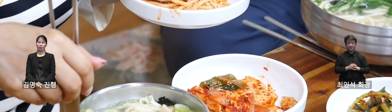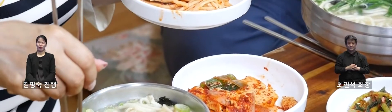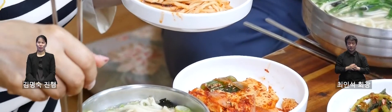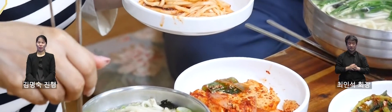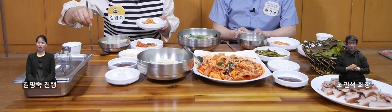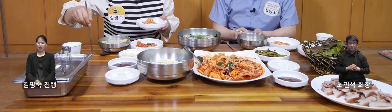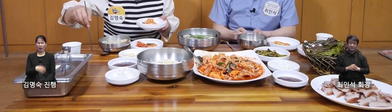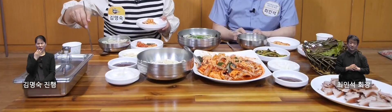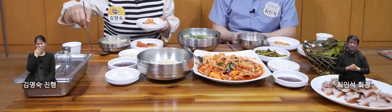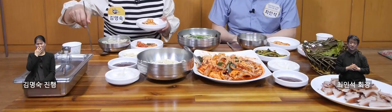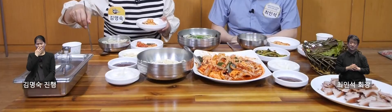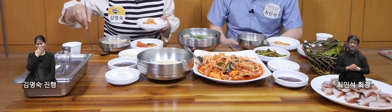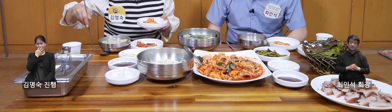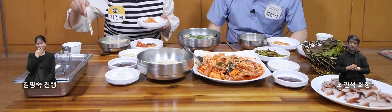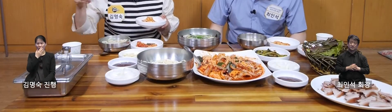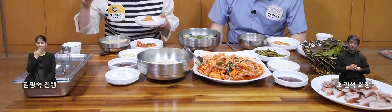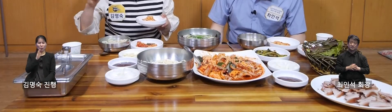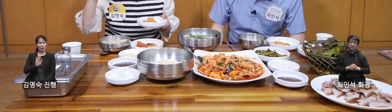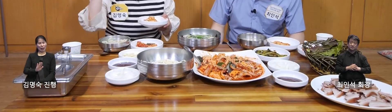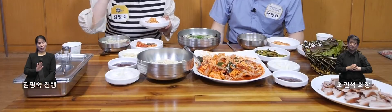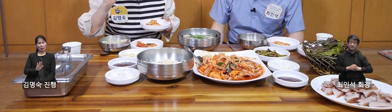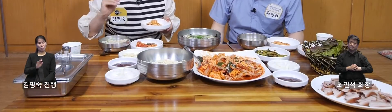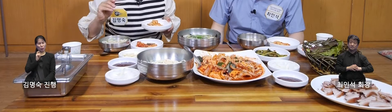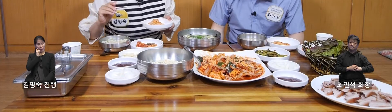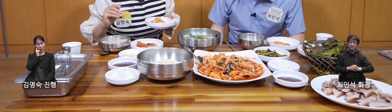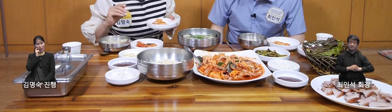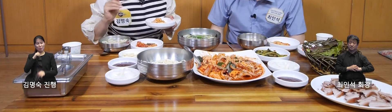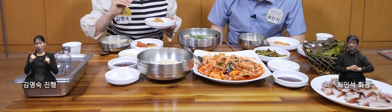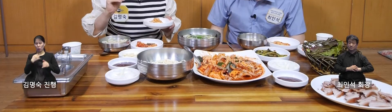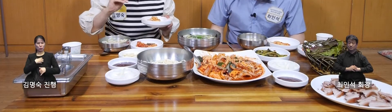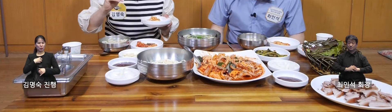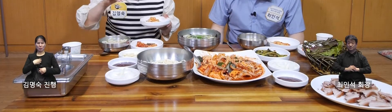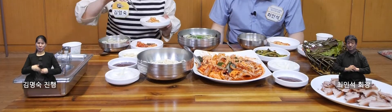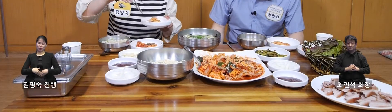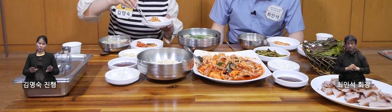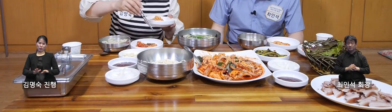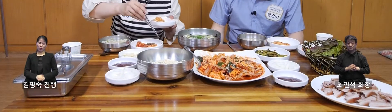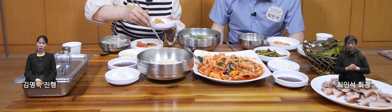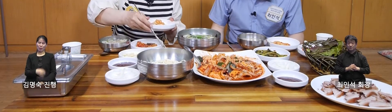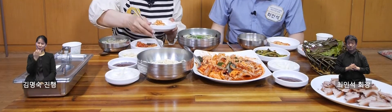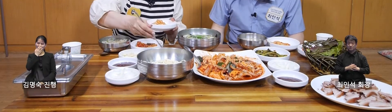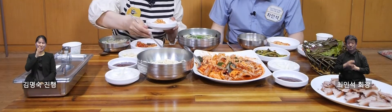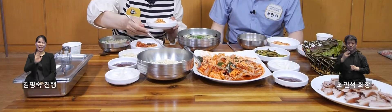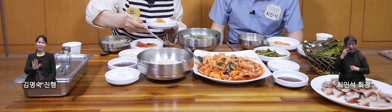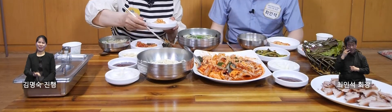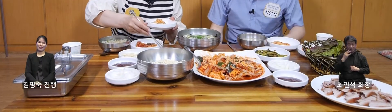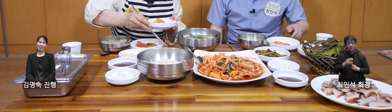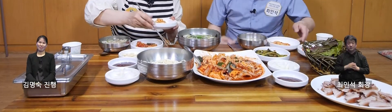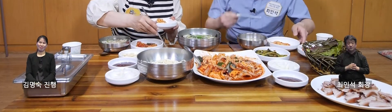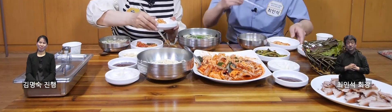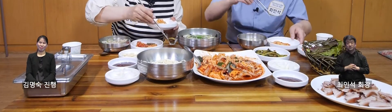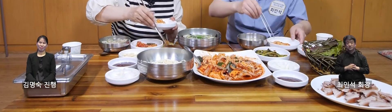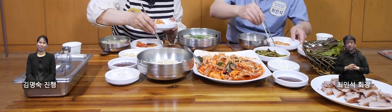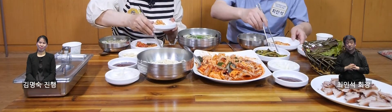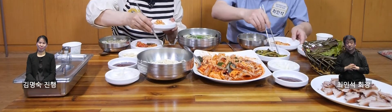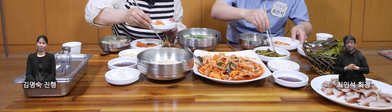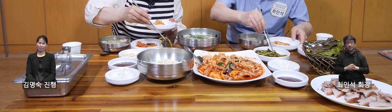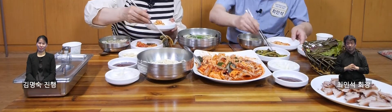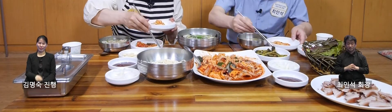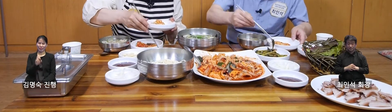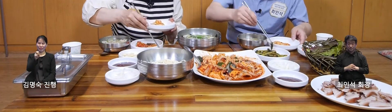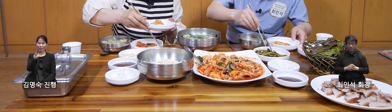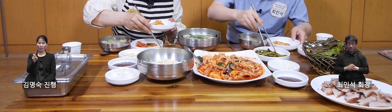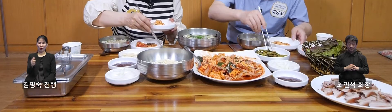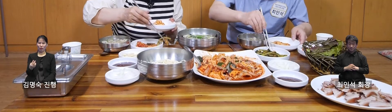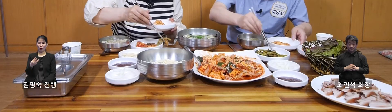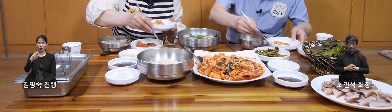막 매워서 어디 먹었나 하시는 분들 걱정 안 하셔도 돼요. 그 정도 네. 맵진 않습니다. 저는 또 열무김치가 아주